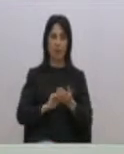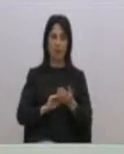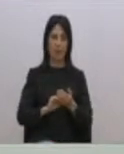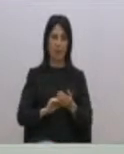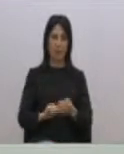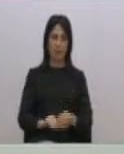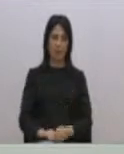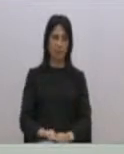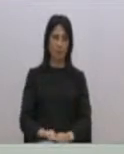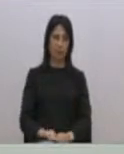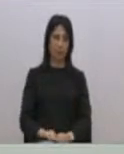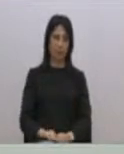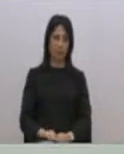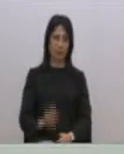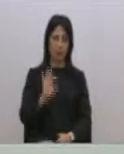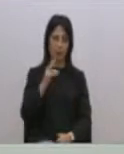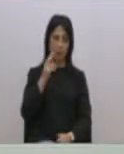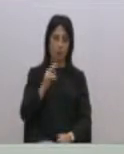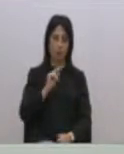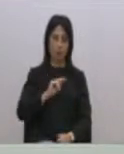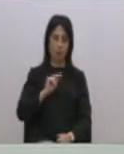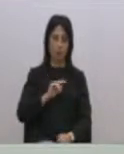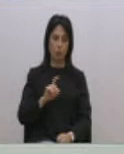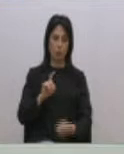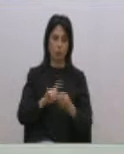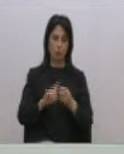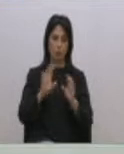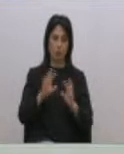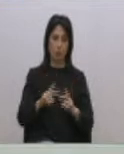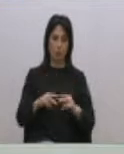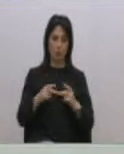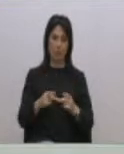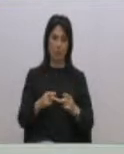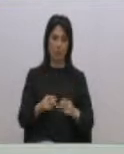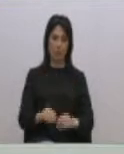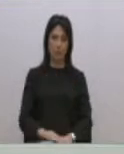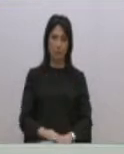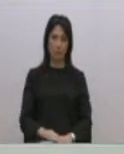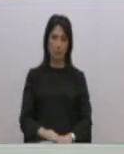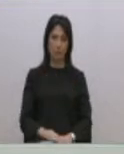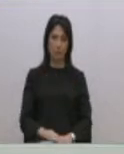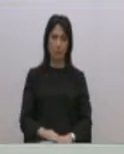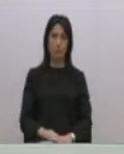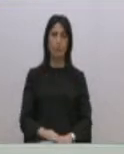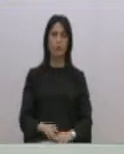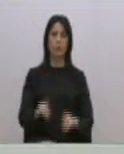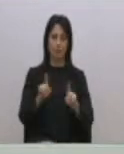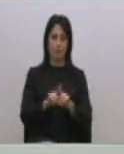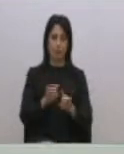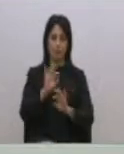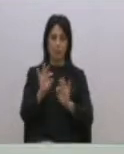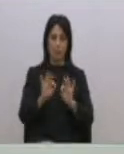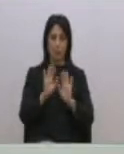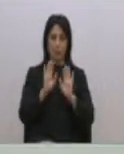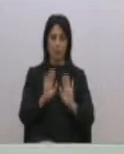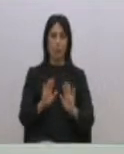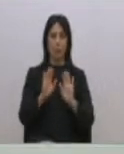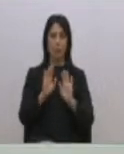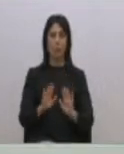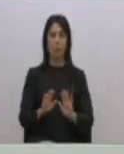ბატონო, კითხვები არ არის სოციალური მუშაობის შესახებ განაცხადება. წარმოდგენილ პროექტში არის მხოლოდ